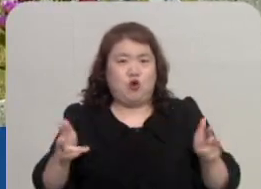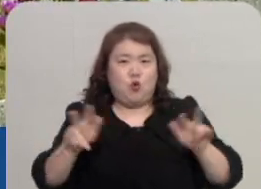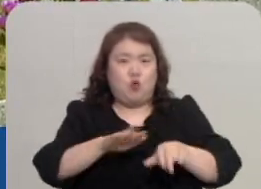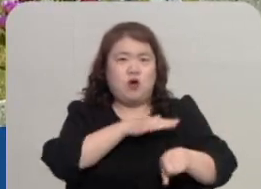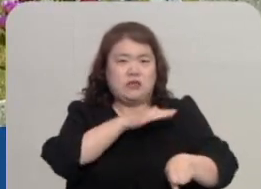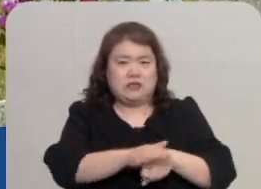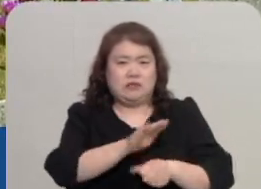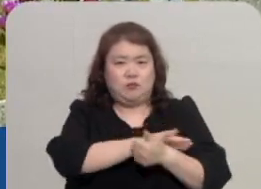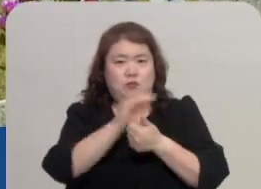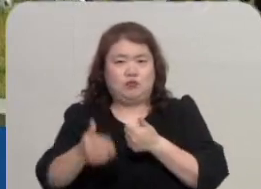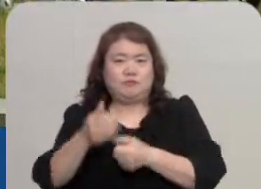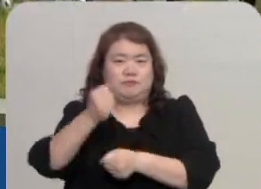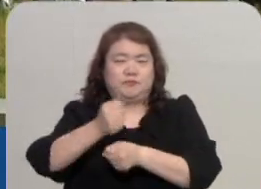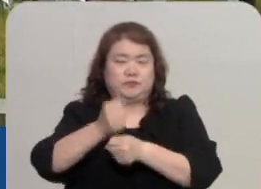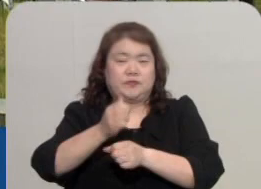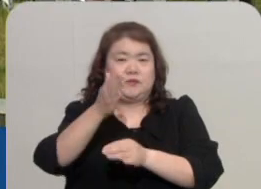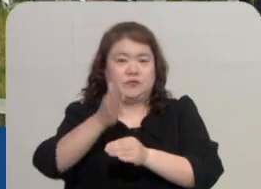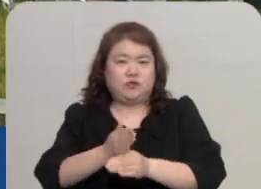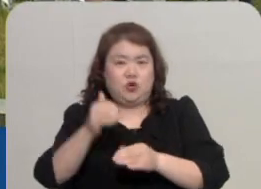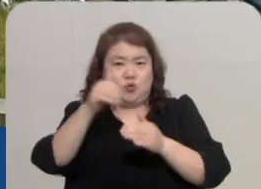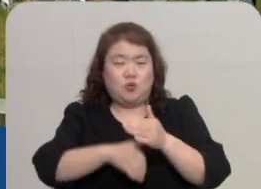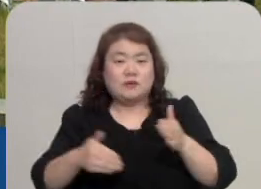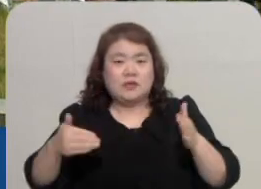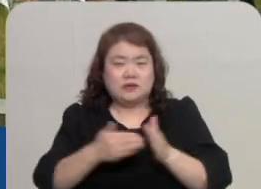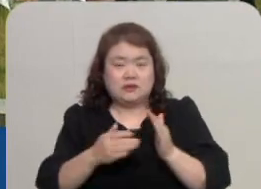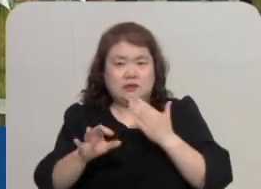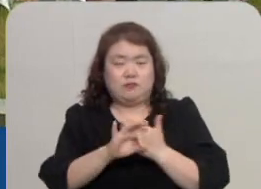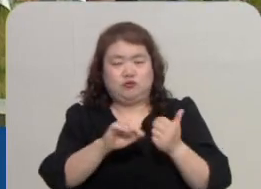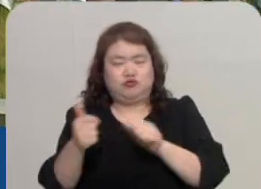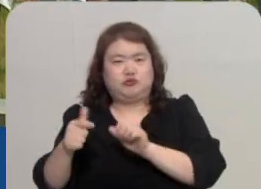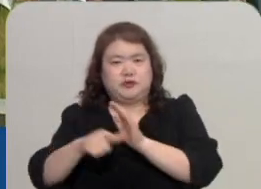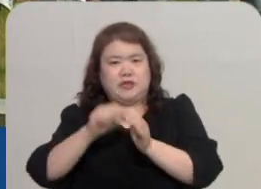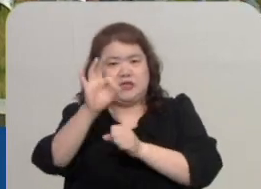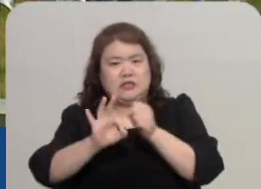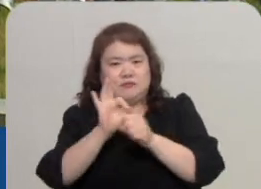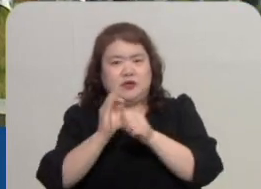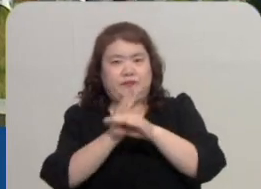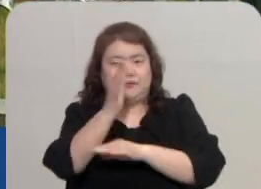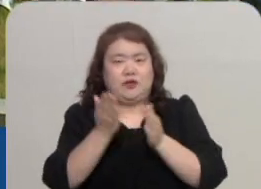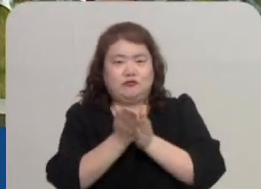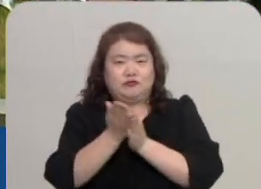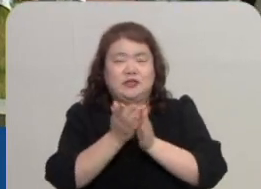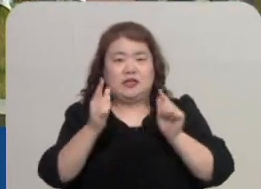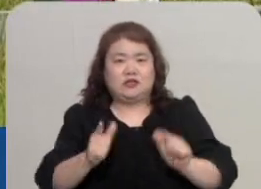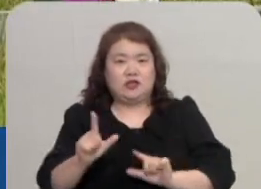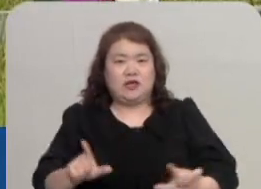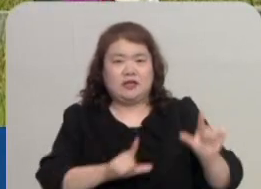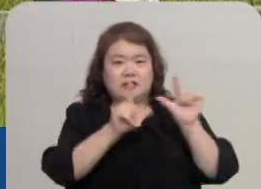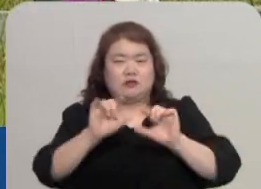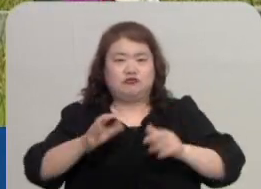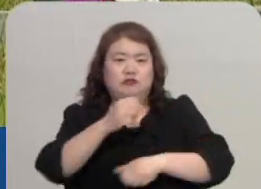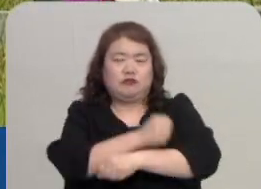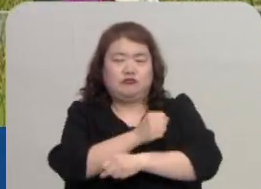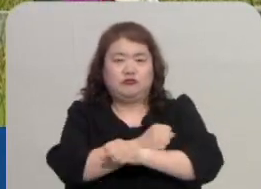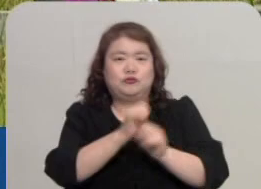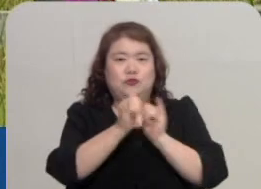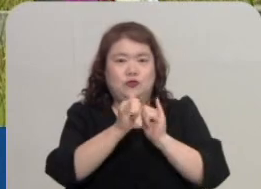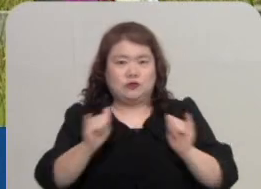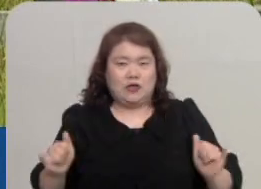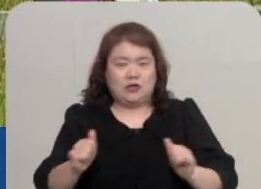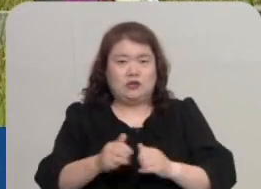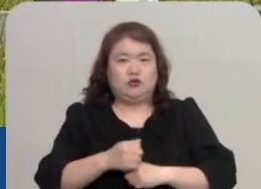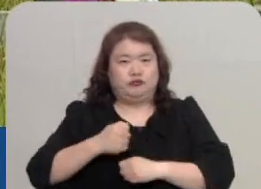묘역으로 조성하고 있습니다. 공사가 끝나면 사망 당시 10년 넘게 군산 지역에 거주한 국가유공자를